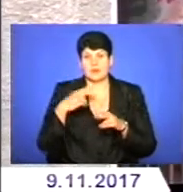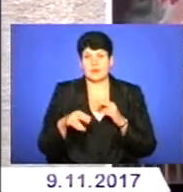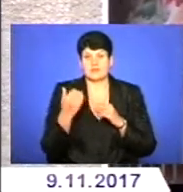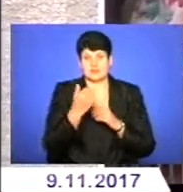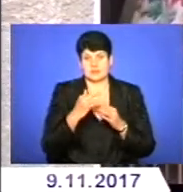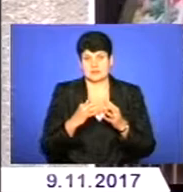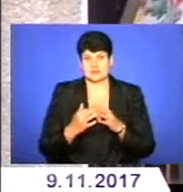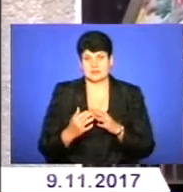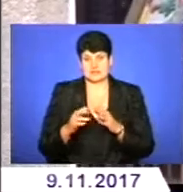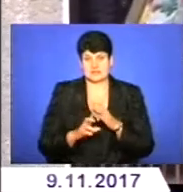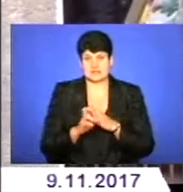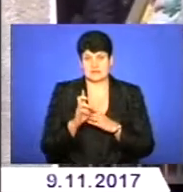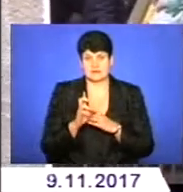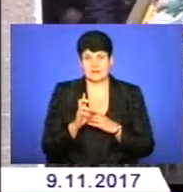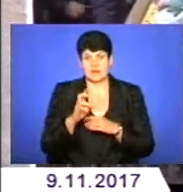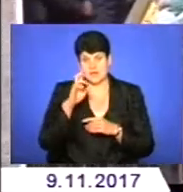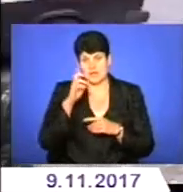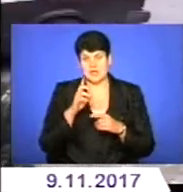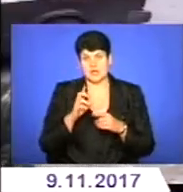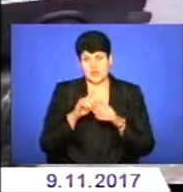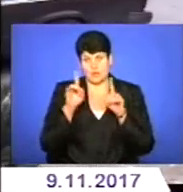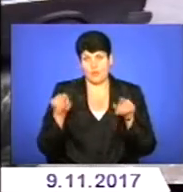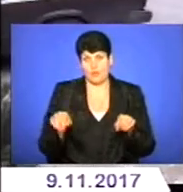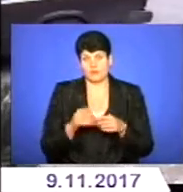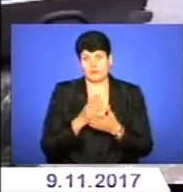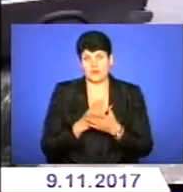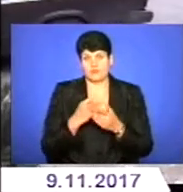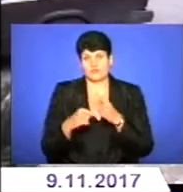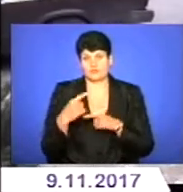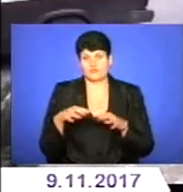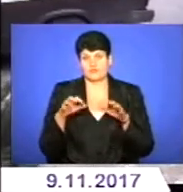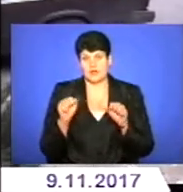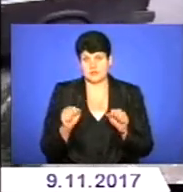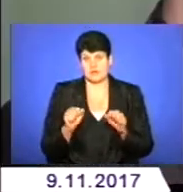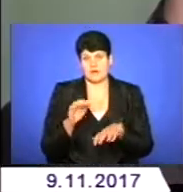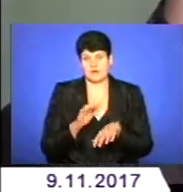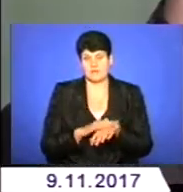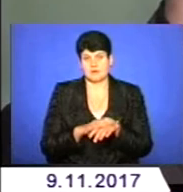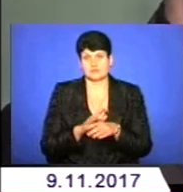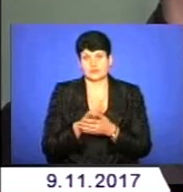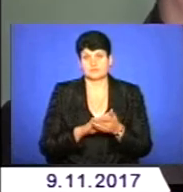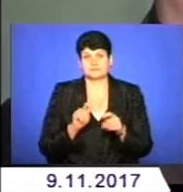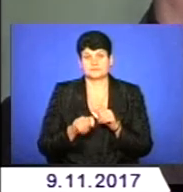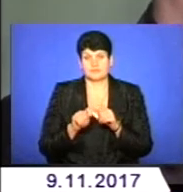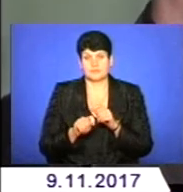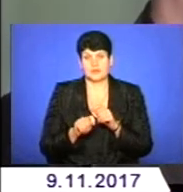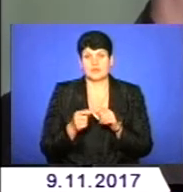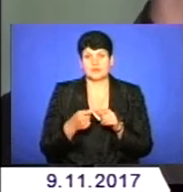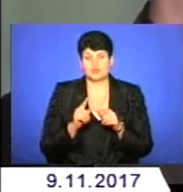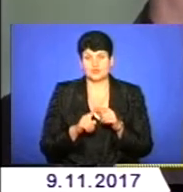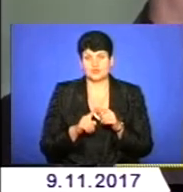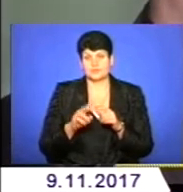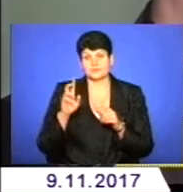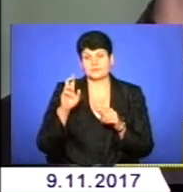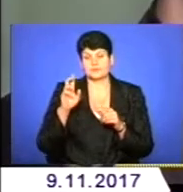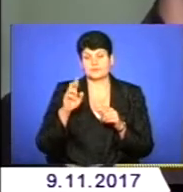словами правоохоронців, ікону мають повернути власникам. За фактом крадіжки триває досудове розслідування. По попередньої інформації, дану ікону викрали в